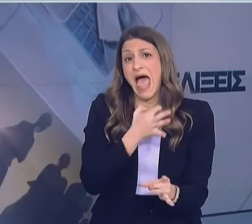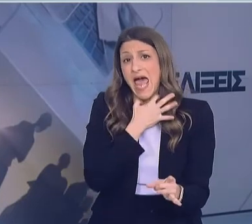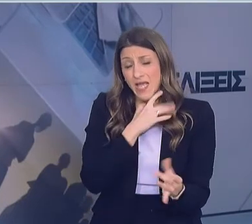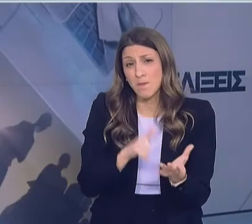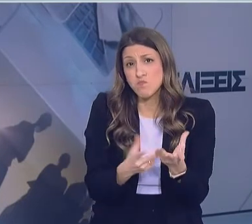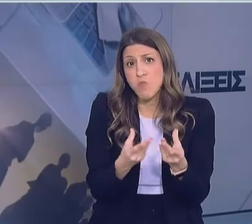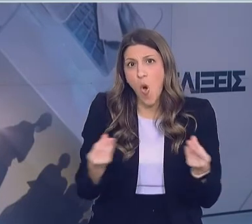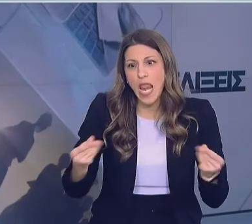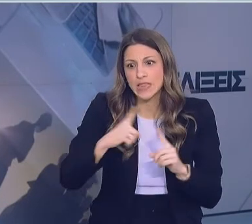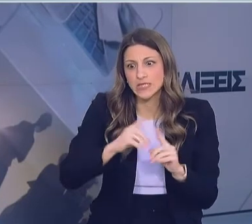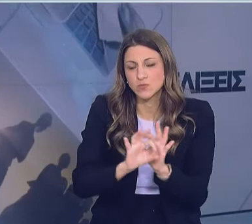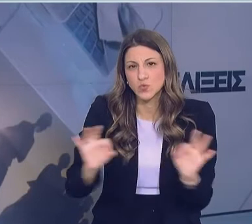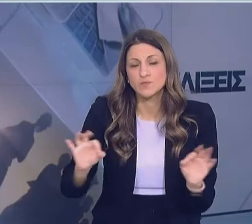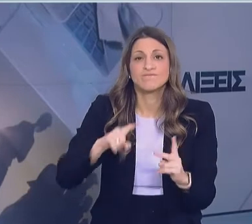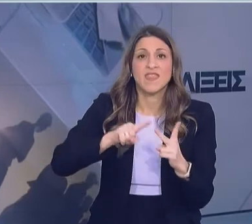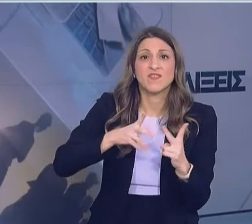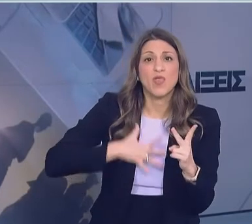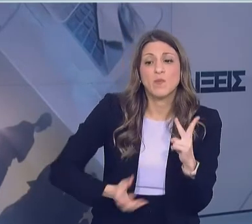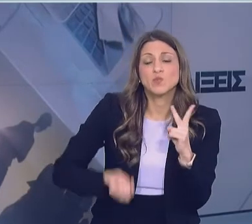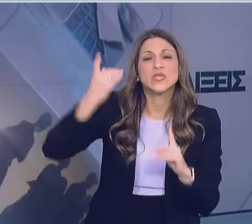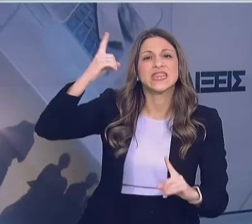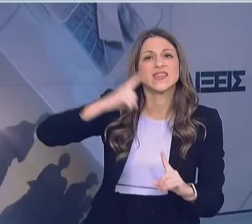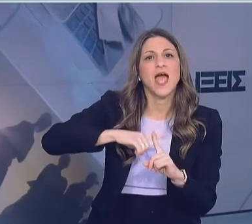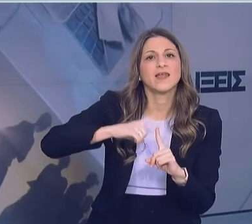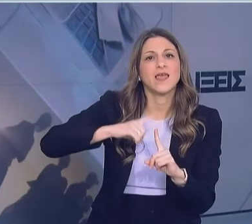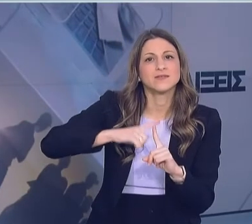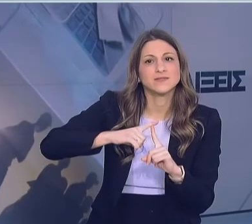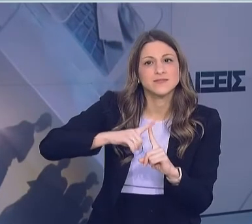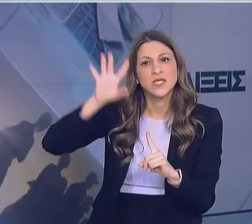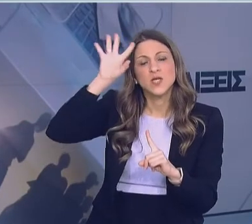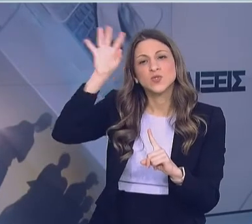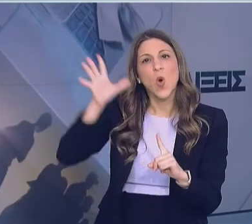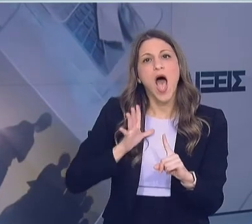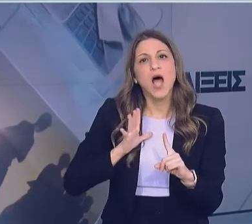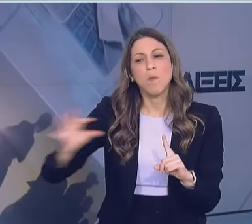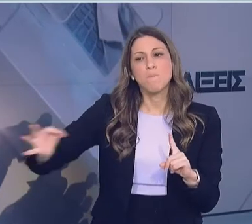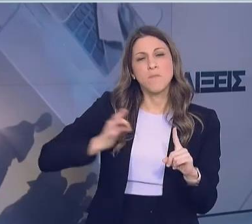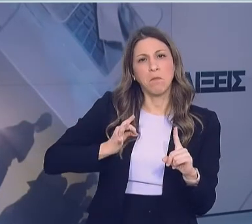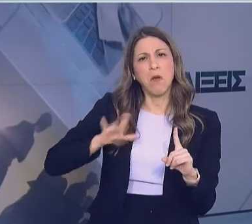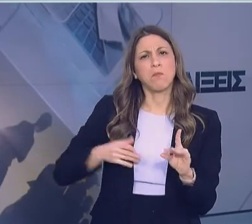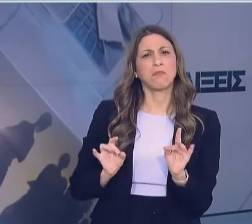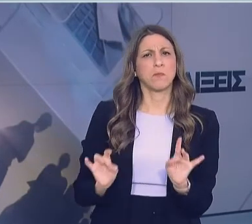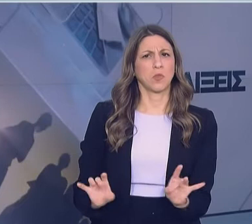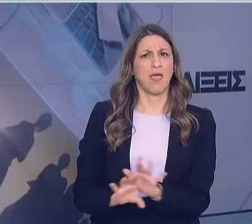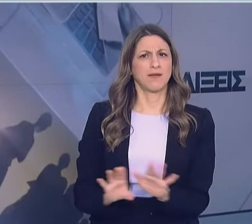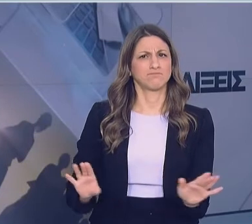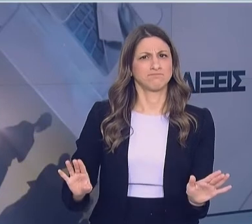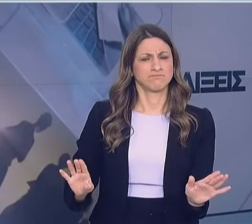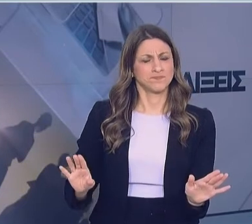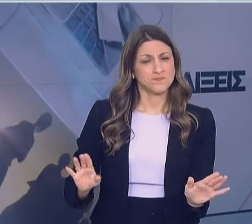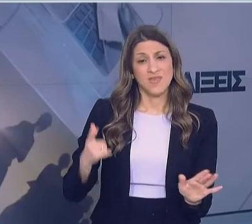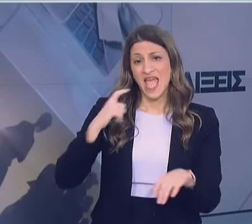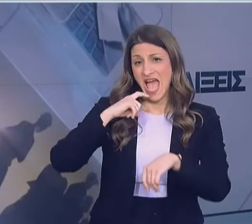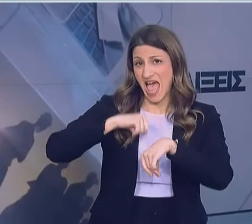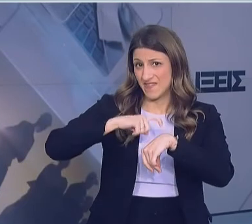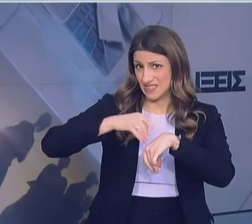και ανάπτυξης νέων τεχνικών που θα μας βοηθήσουν σε αυτό που ονομάζουμε ανοσία στον πληθυσμό. Αυτή τη στιγμή